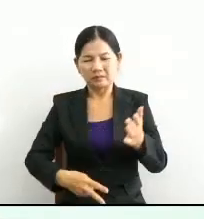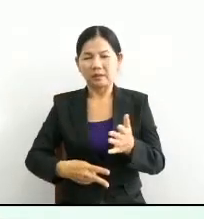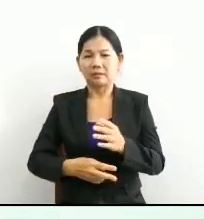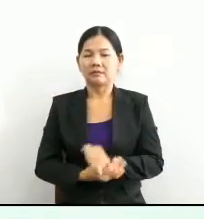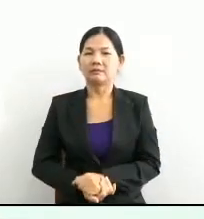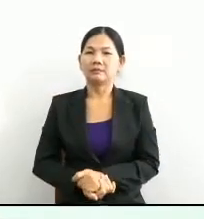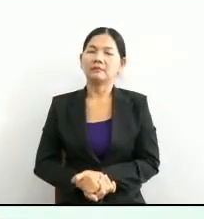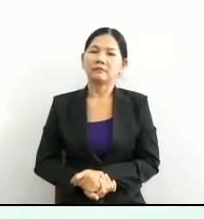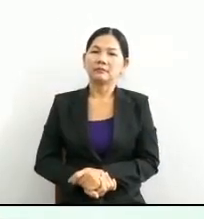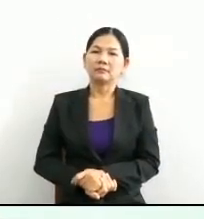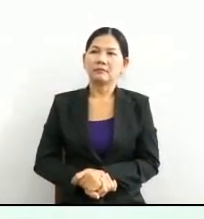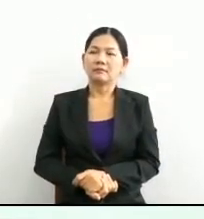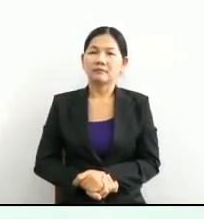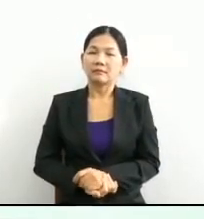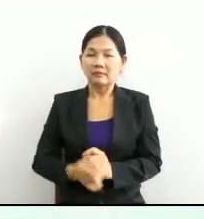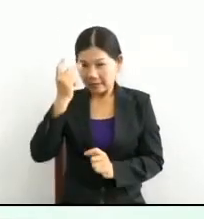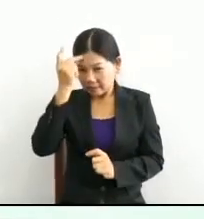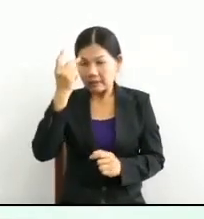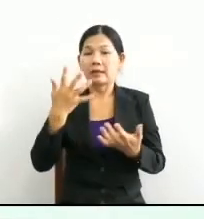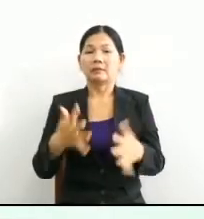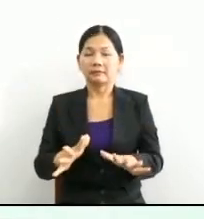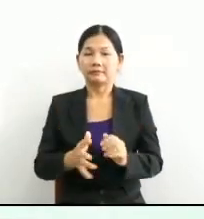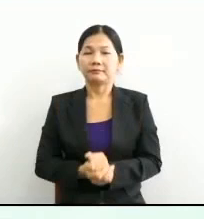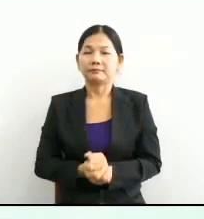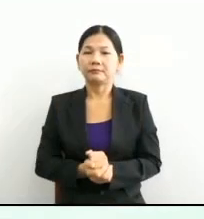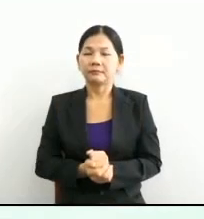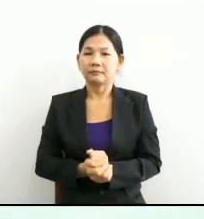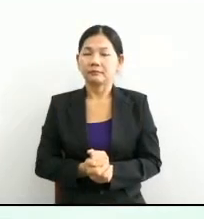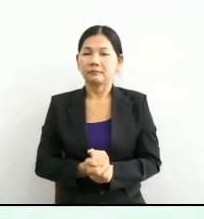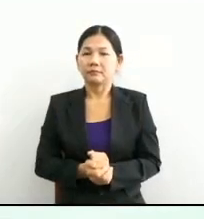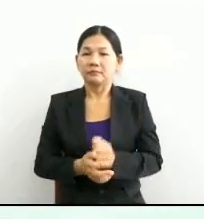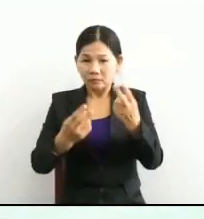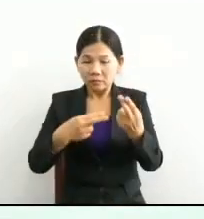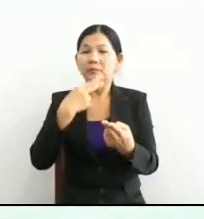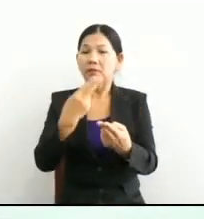chà hay nè con cất hai nữ mơ bắt đầu chùm lại nè khu mà con